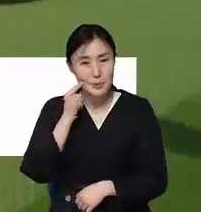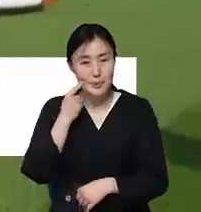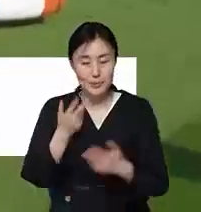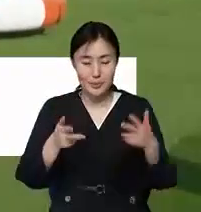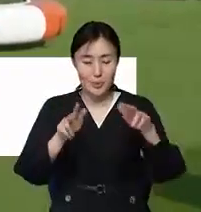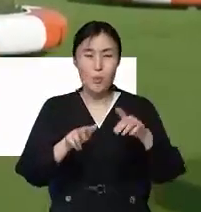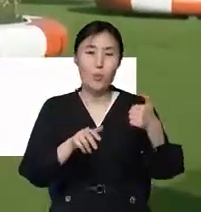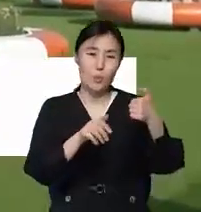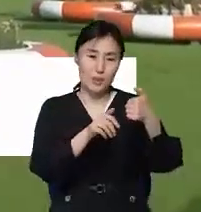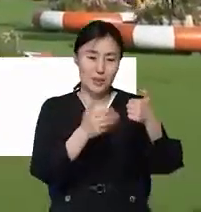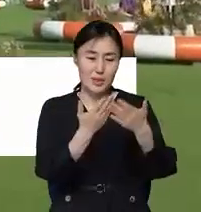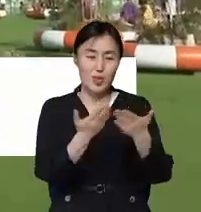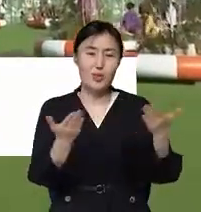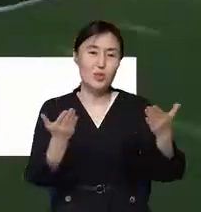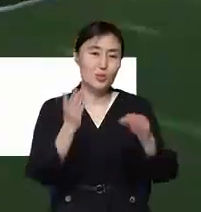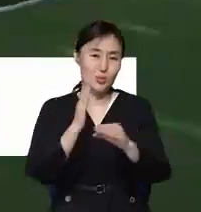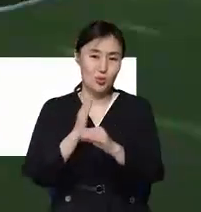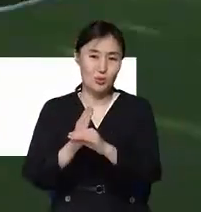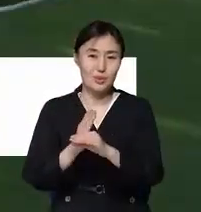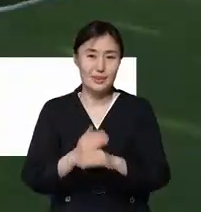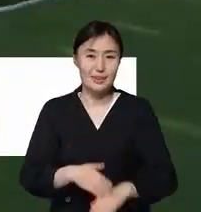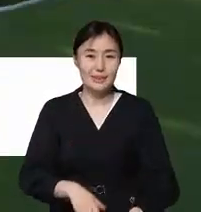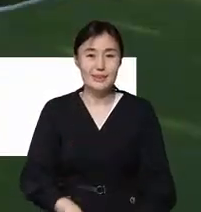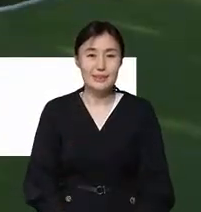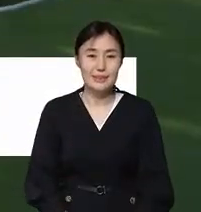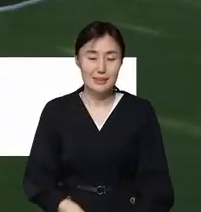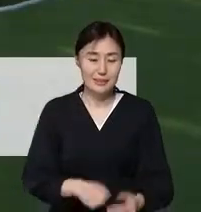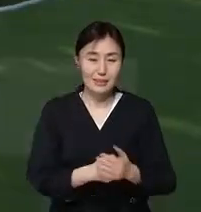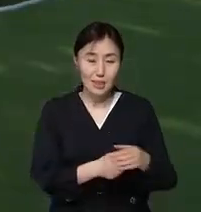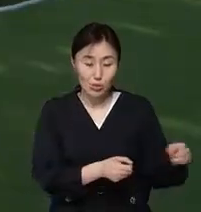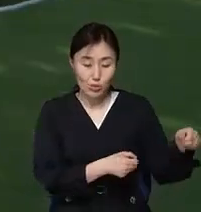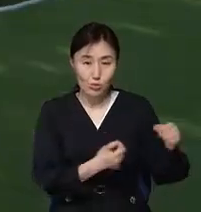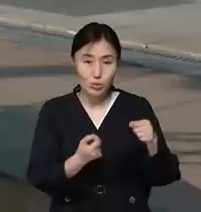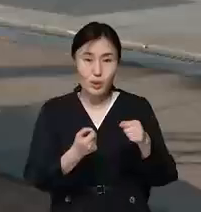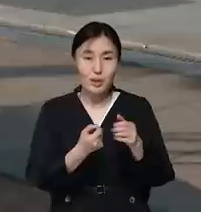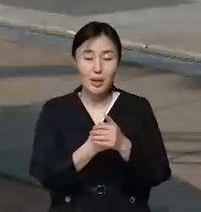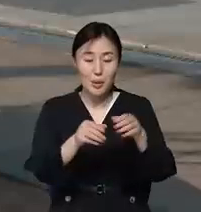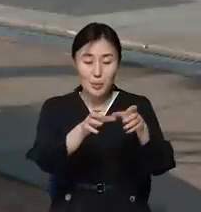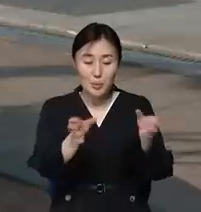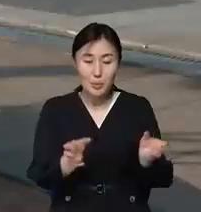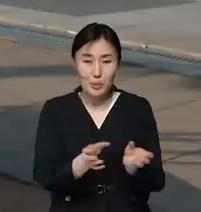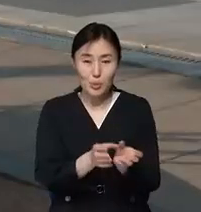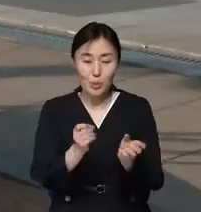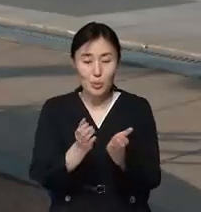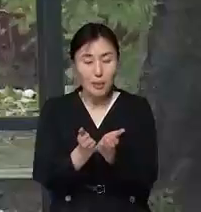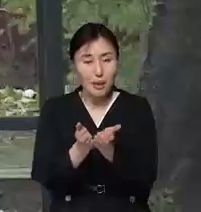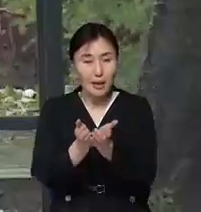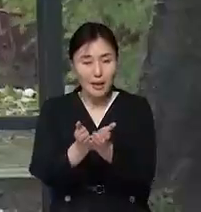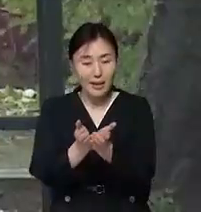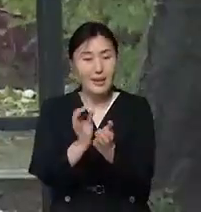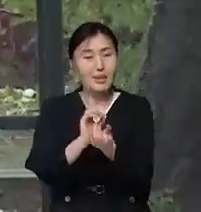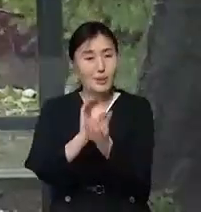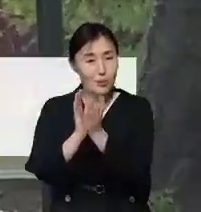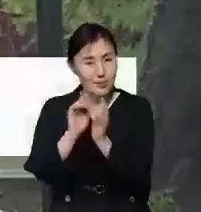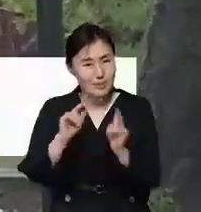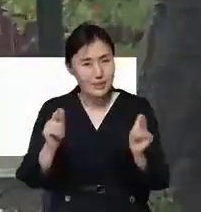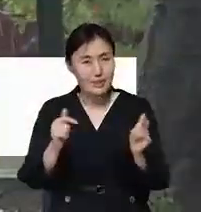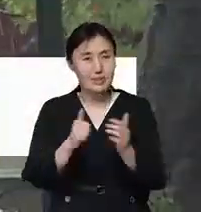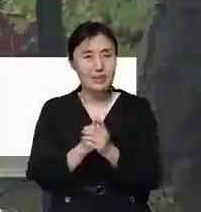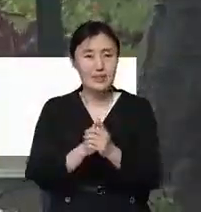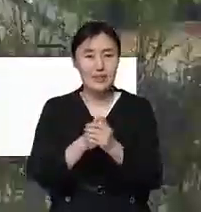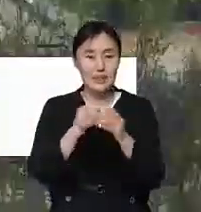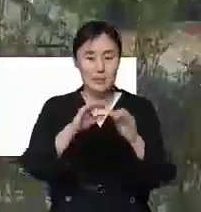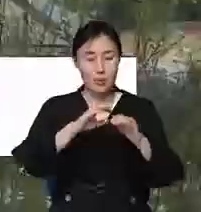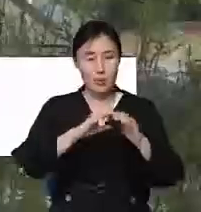눈길을 붙잡습니다. 구명환으로 꾸며진 튜브 가든과 배 모양의 보트 가든, 공원의 아치교를